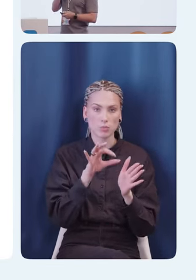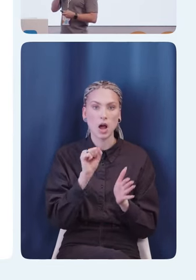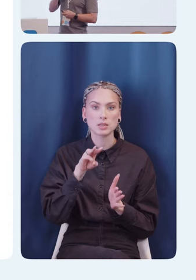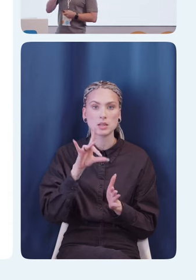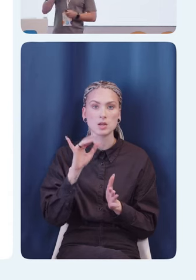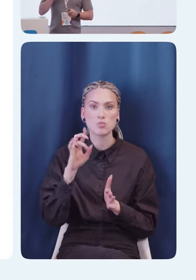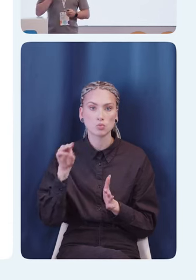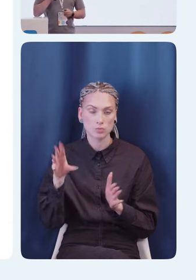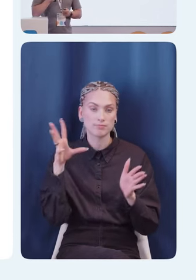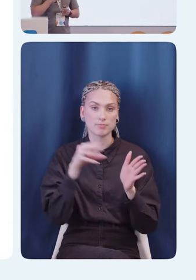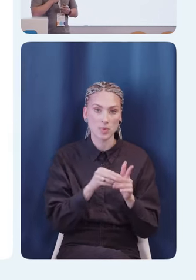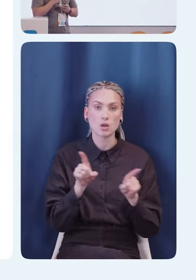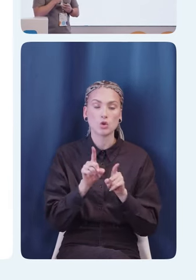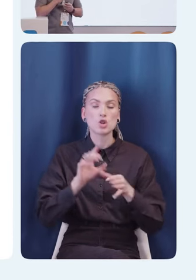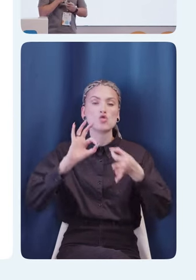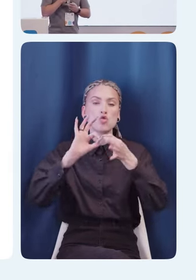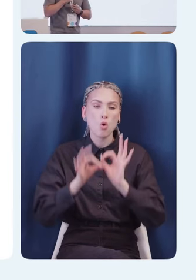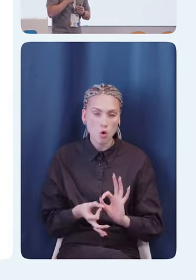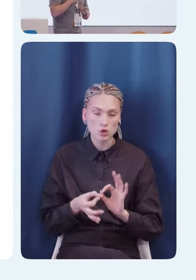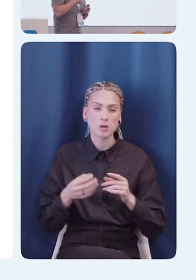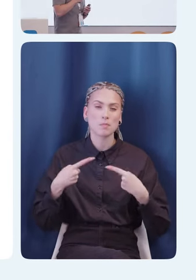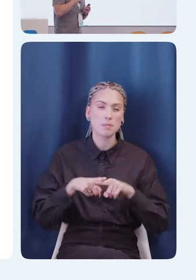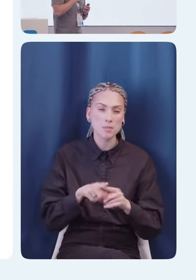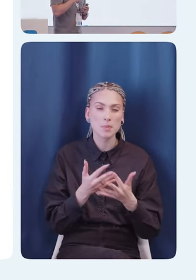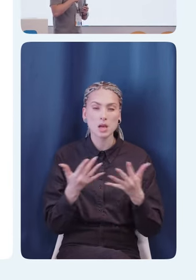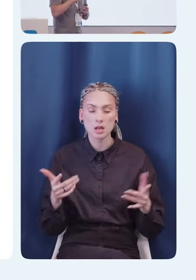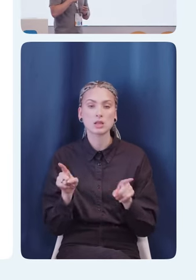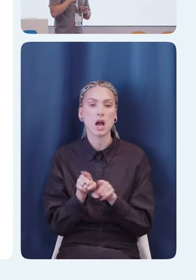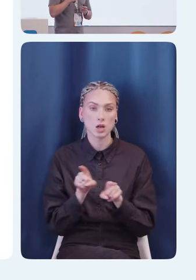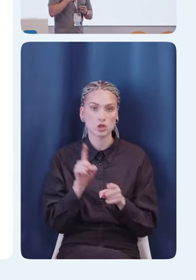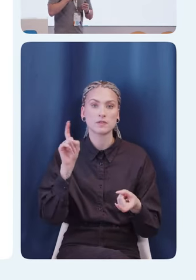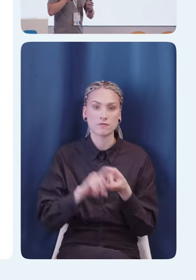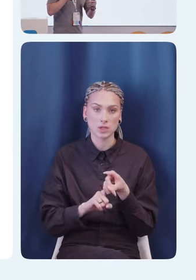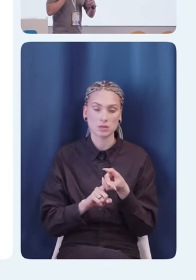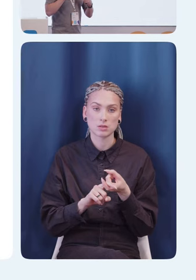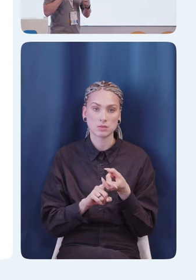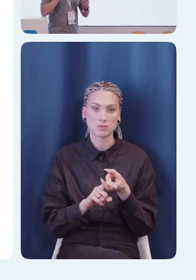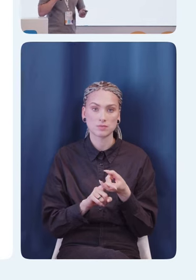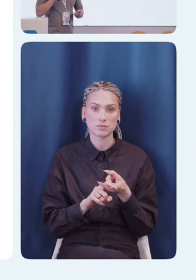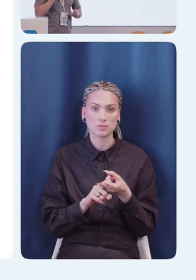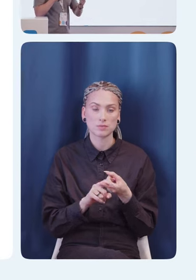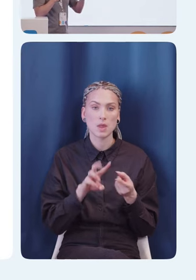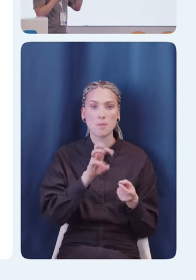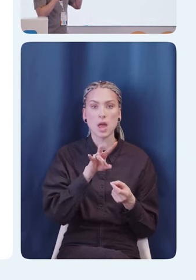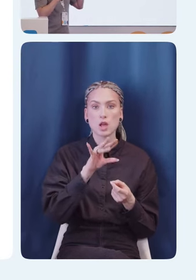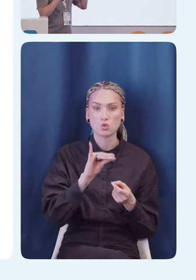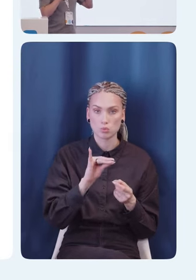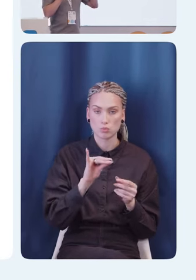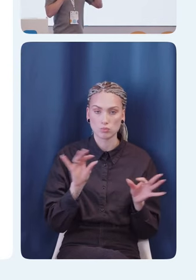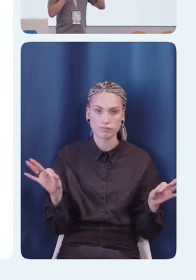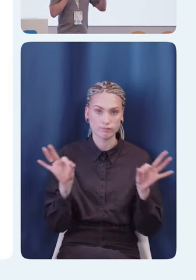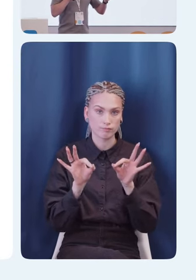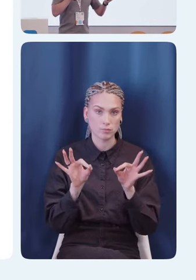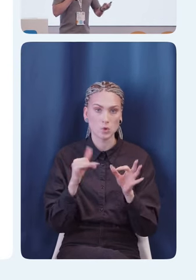же образом у нас работает более сложный механизм, который связывает контекстное меню. То есть у нас есть